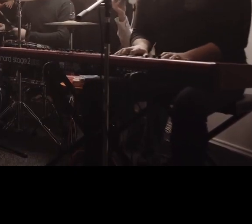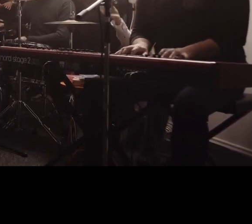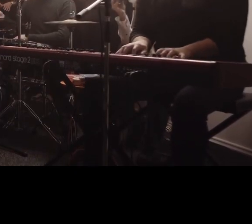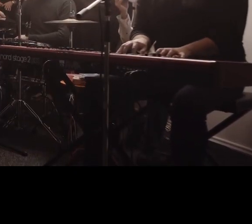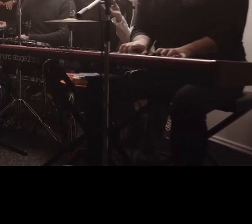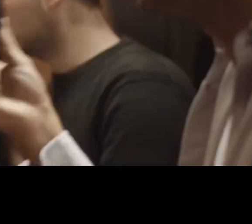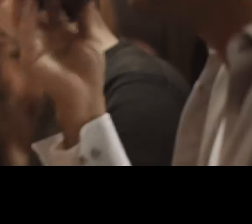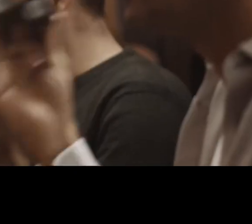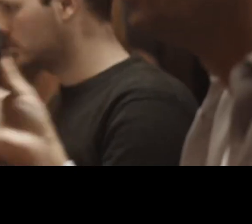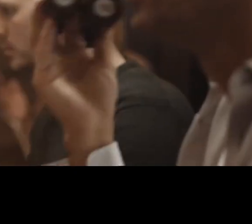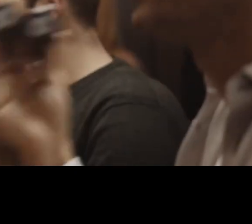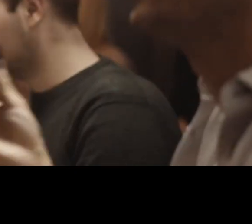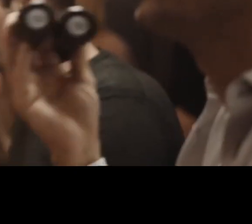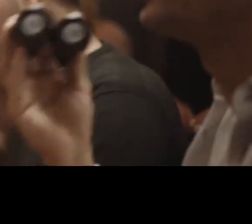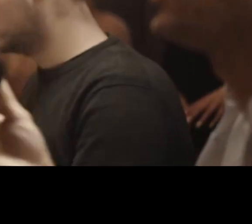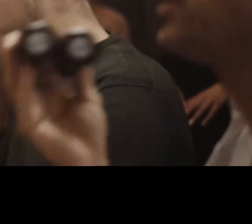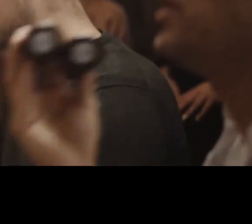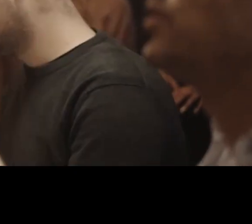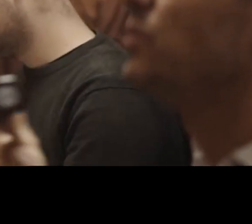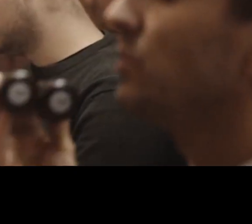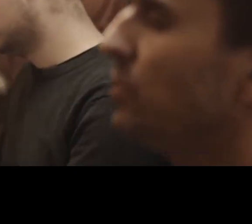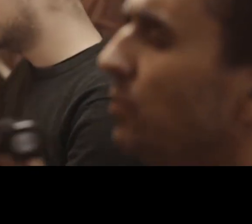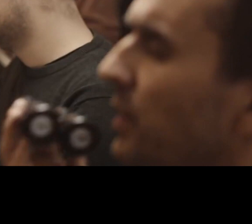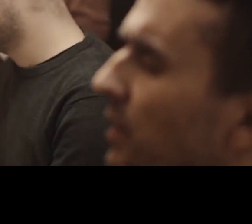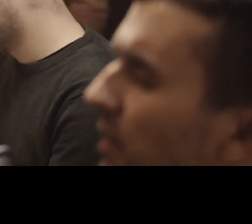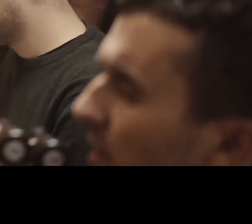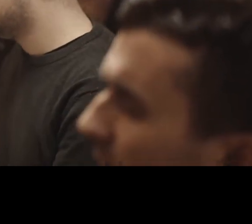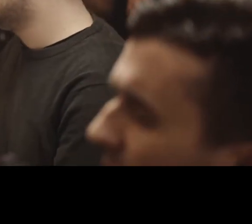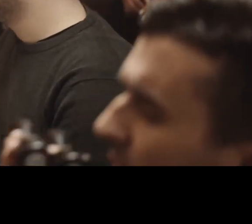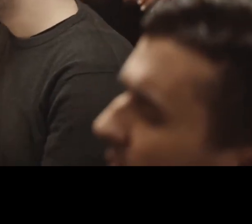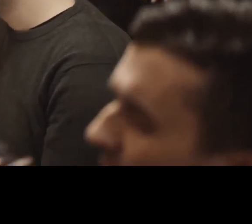Kad bi znao koliko te ljubi,